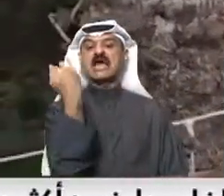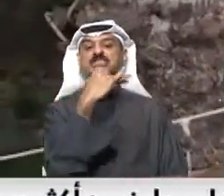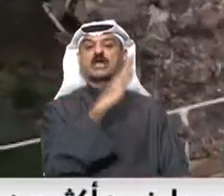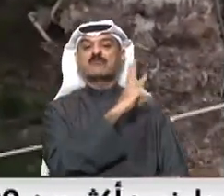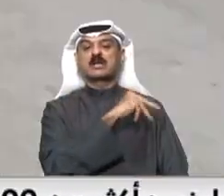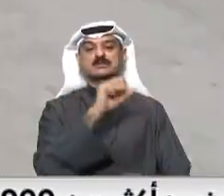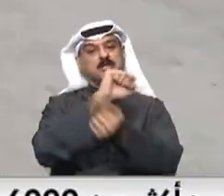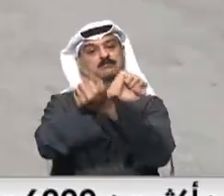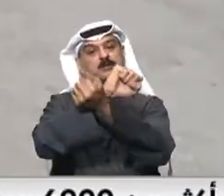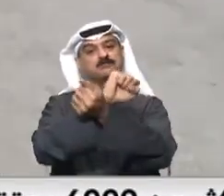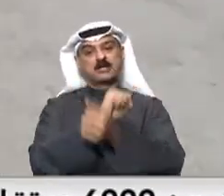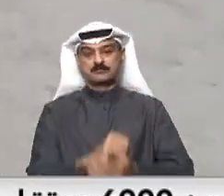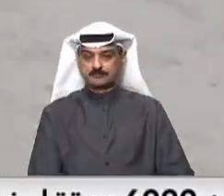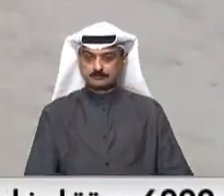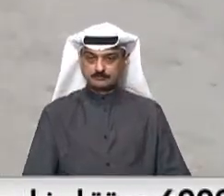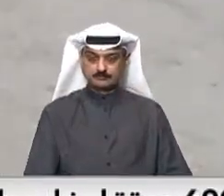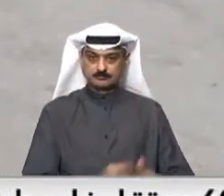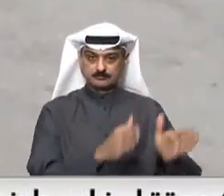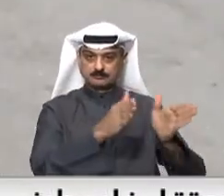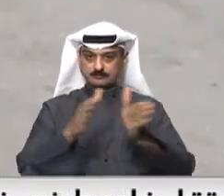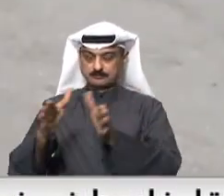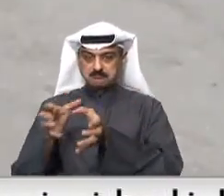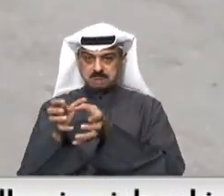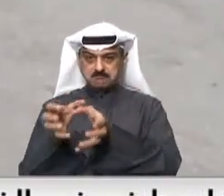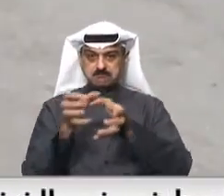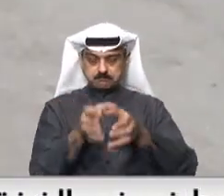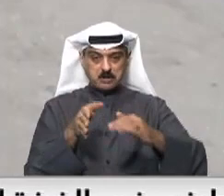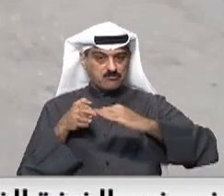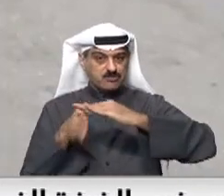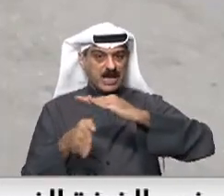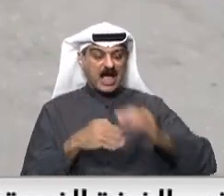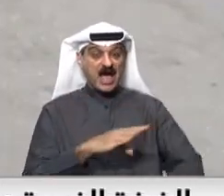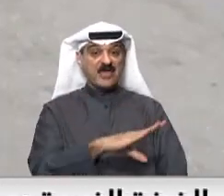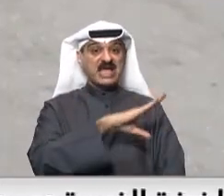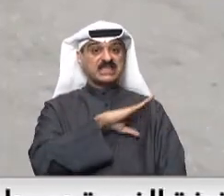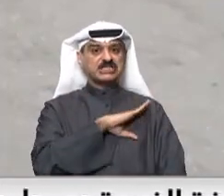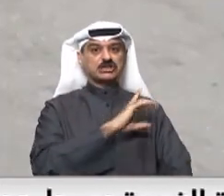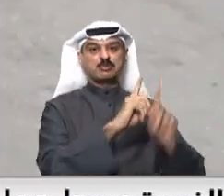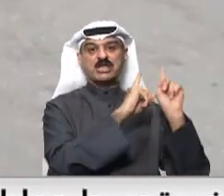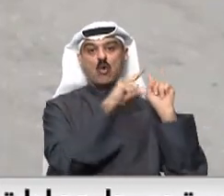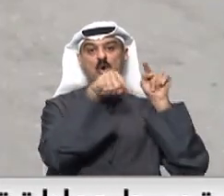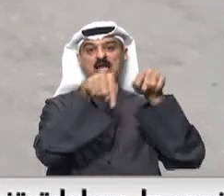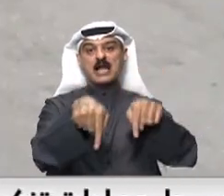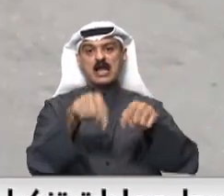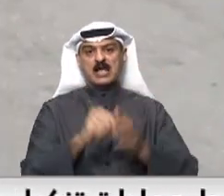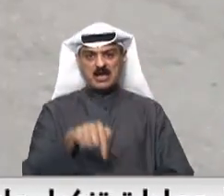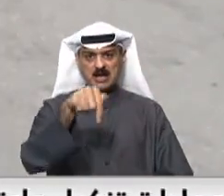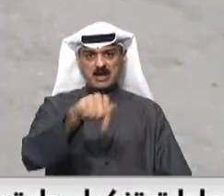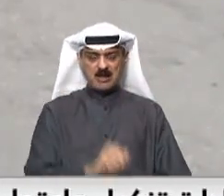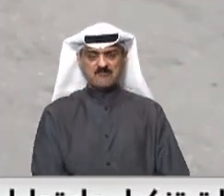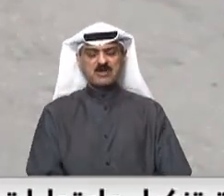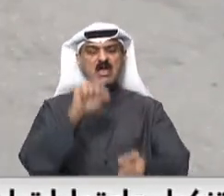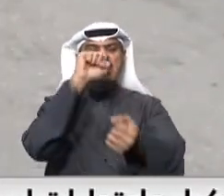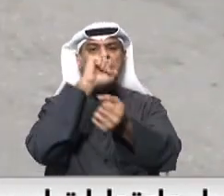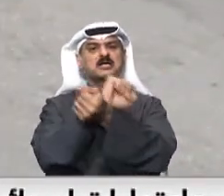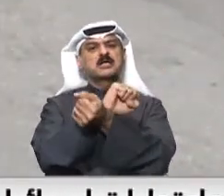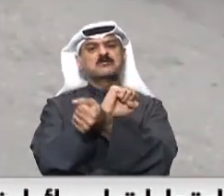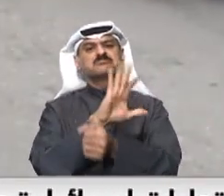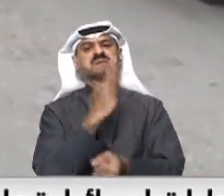فلسطيني. الاقتحامات التي يشنها جيش الاحتلال منذ 7 أكتوبر الماضي أسفرت عن اعتقال